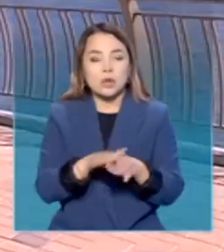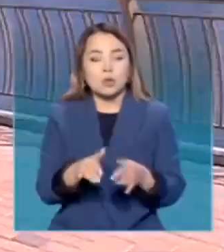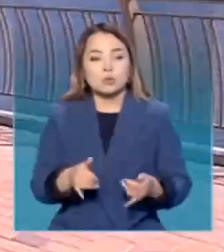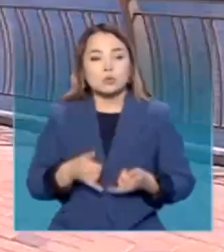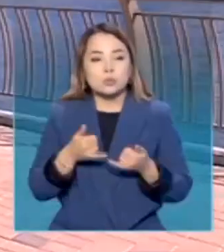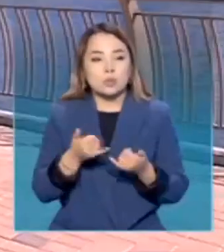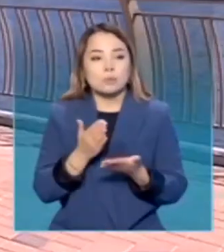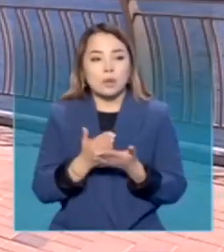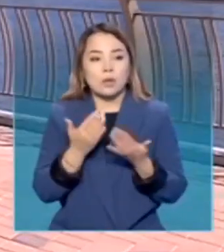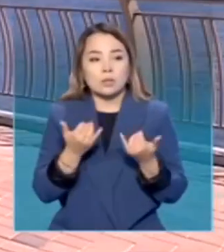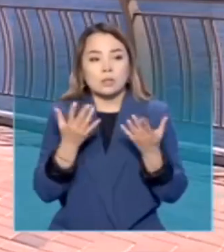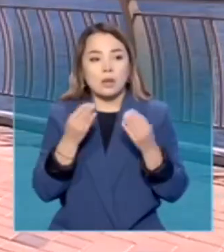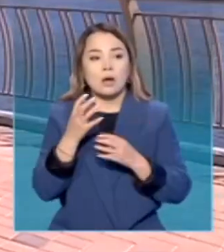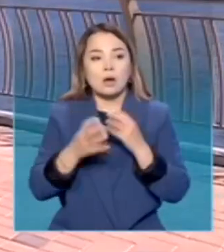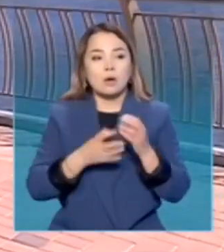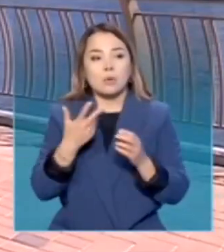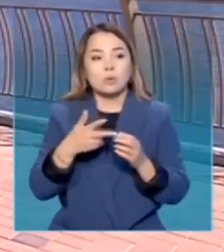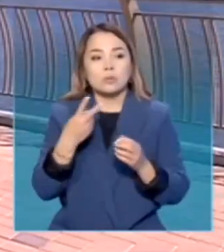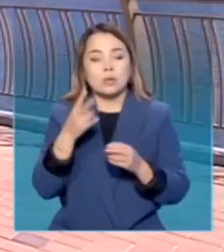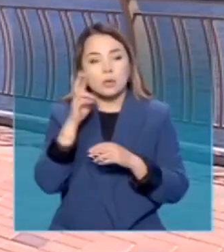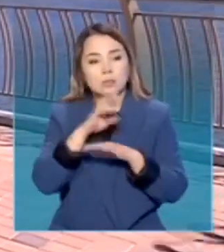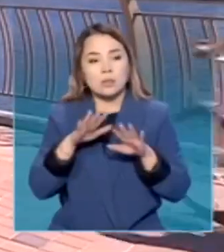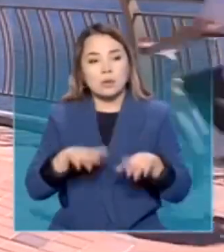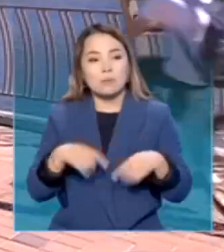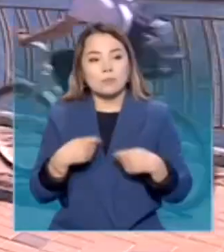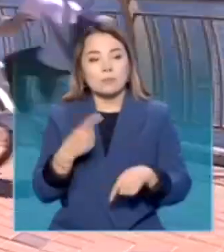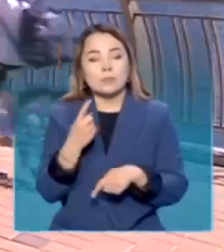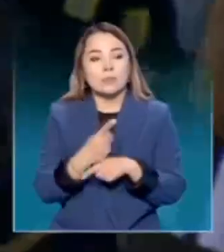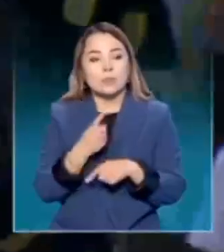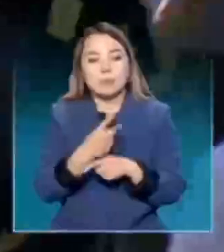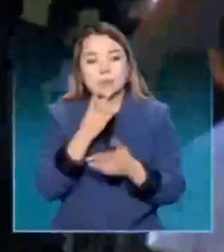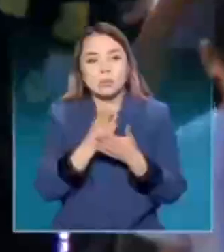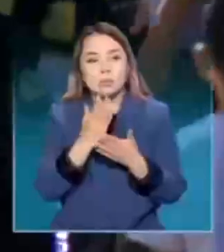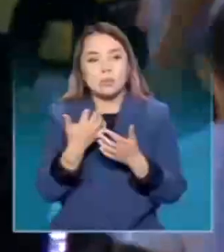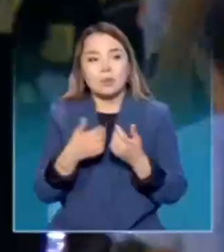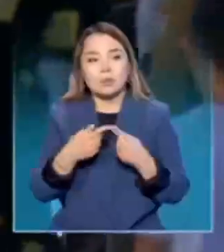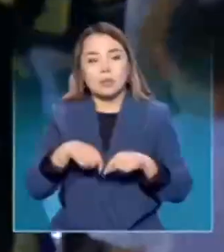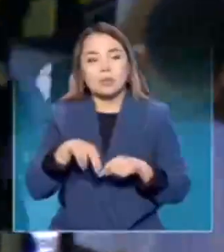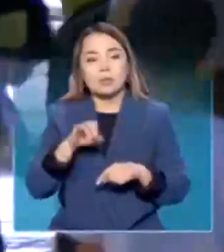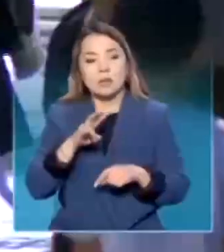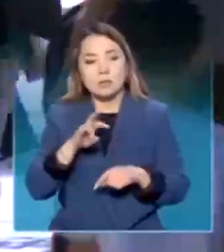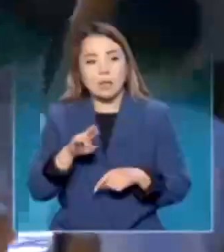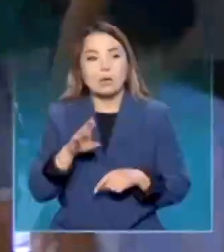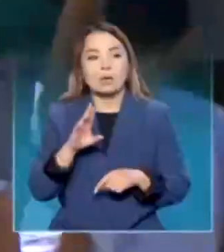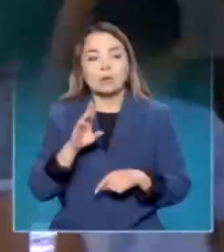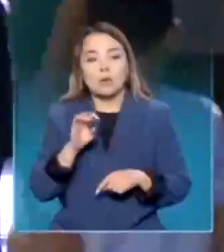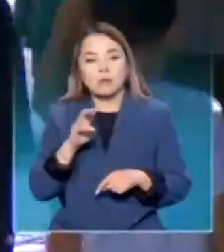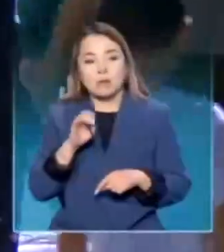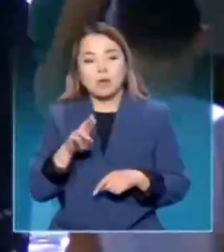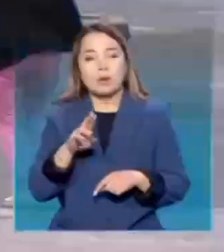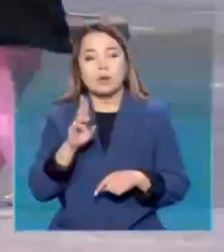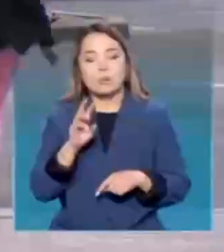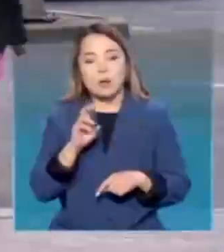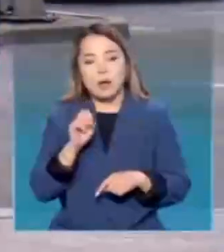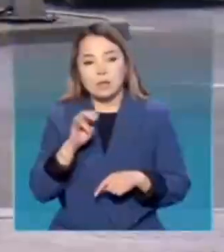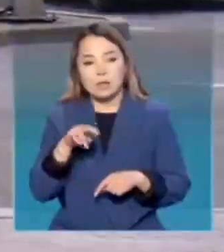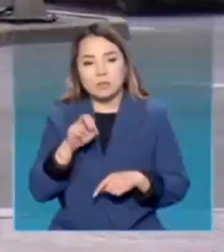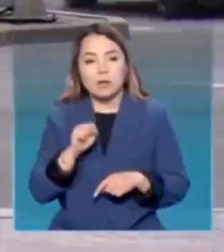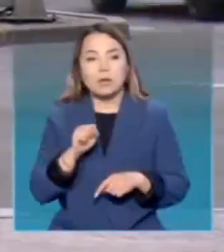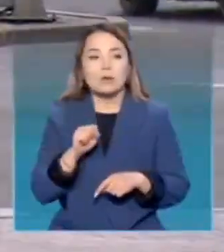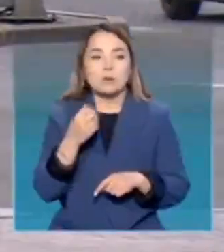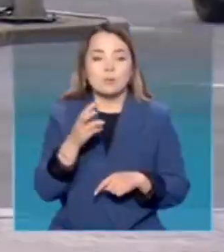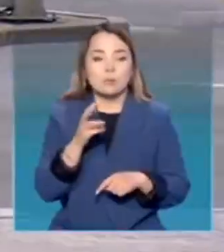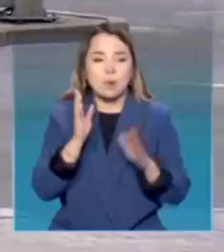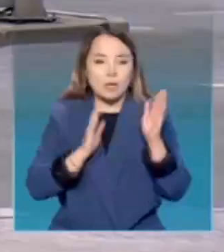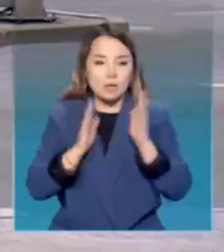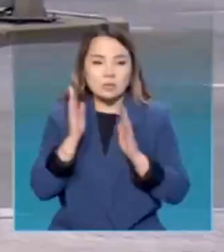беремін. Қазіргі таңда әлемнің 32 елінде вейптерді сатуға тыйым салынған. Олардың қатарында Дания, Норвегия, Канада, Сингапур, Малайзия сынды дамыған мемлекеттер